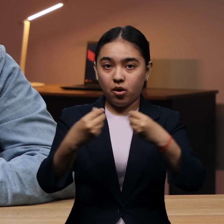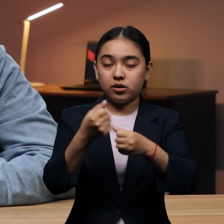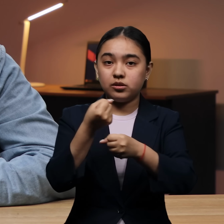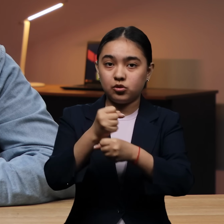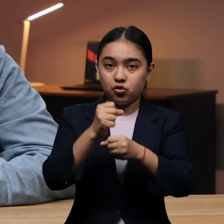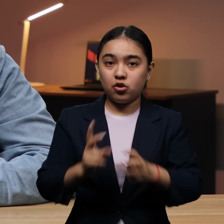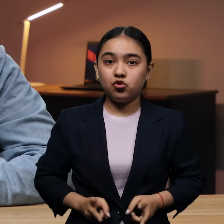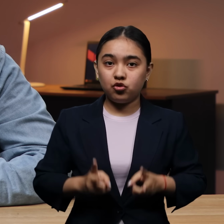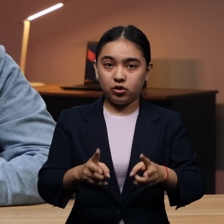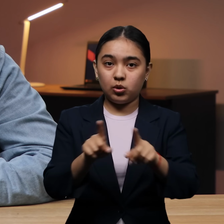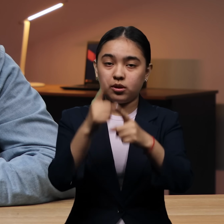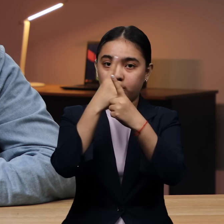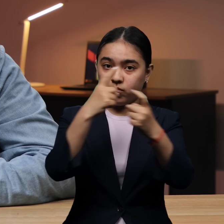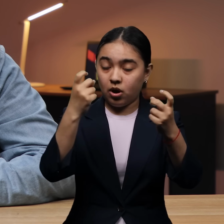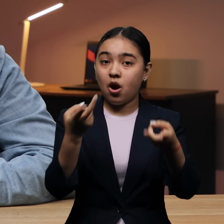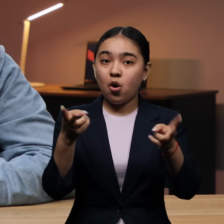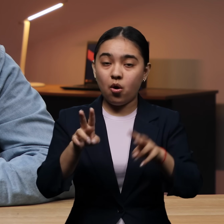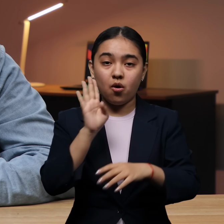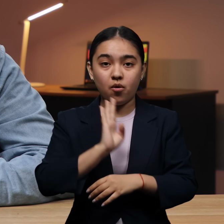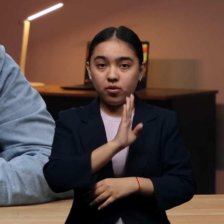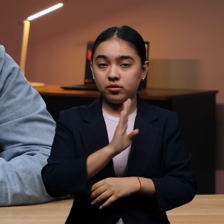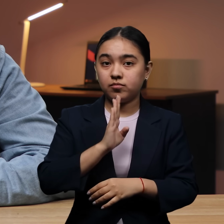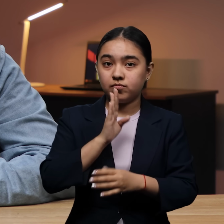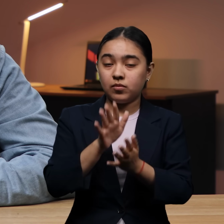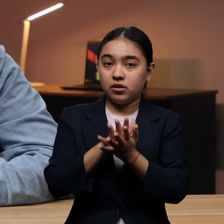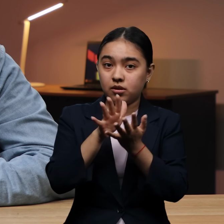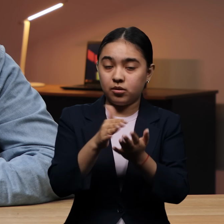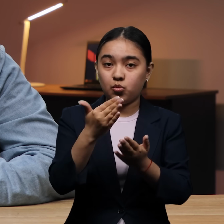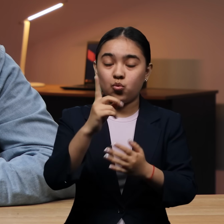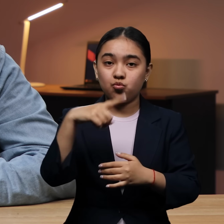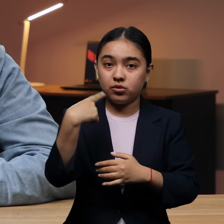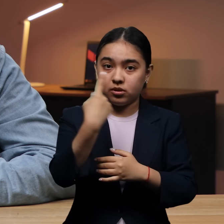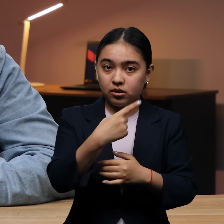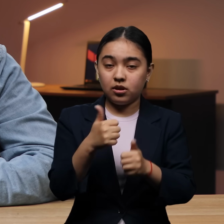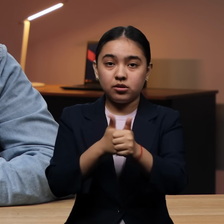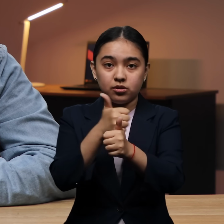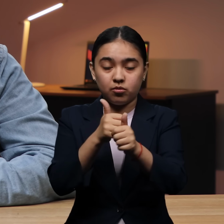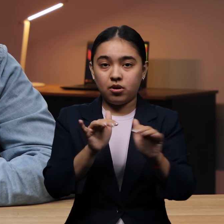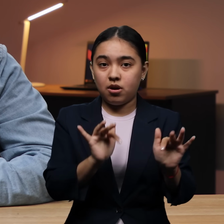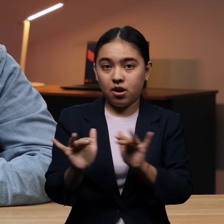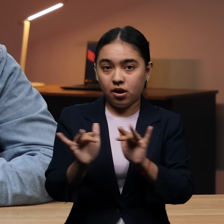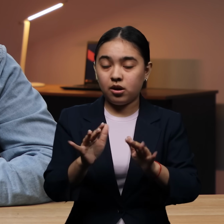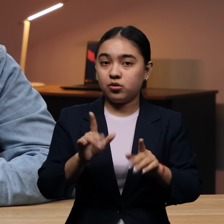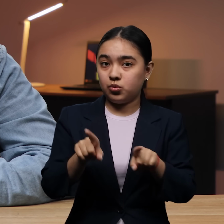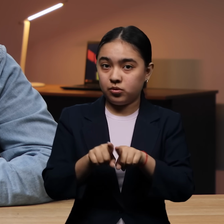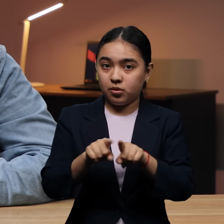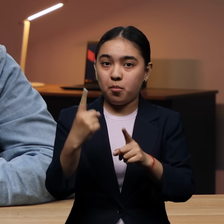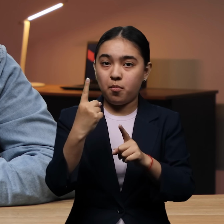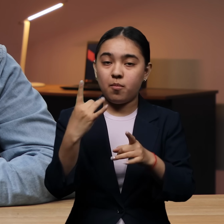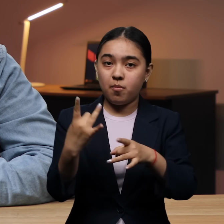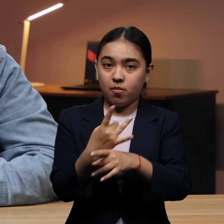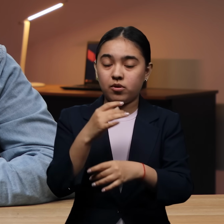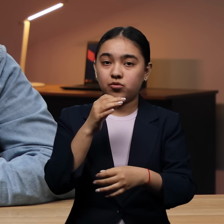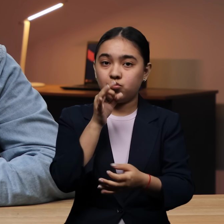oiladagi zo'ravonlik jinoyat deb e'lon qilinyapti. Qolaversa, xotin-qizlarni ta'qib qilish va ularga nisbatan shahvoniy harakatlar qilganlik